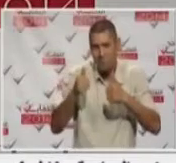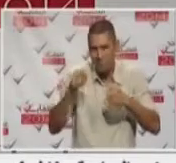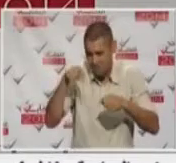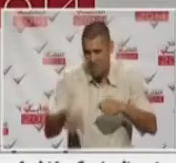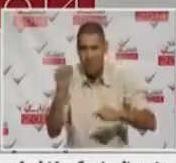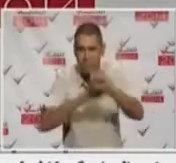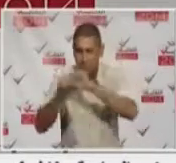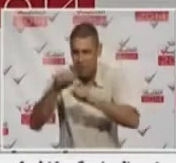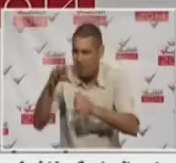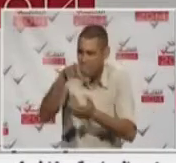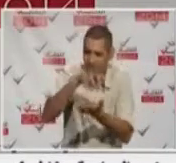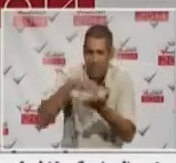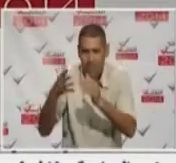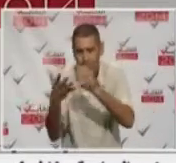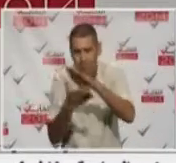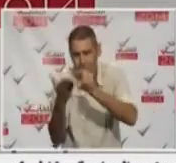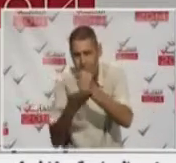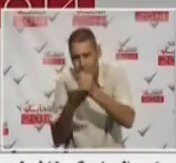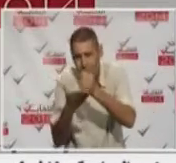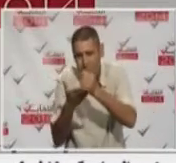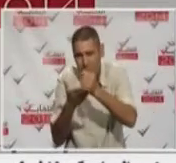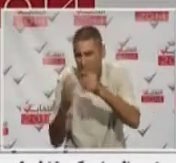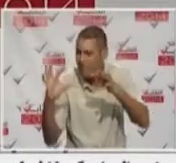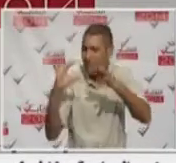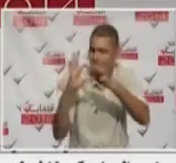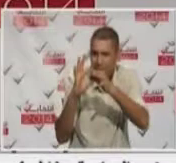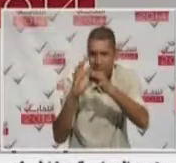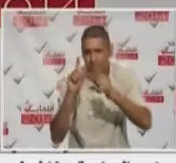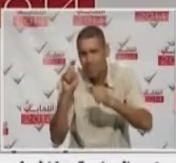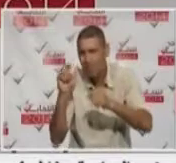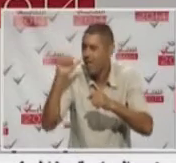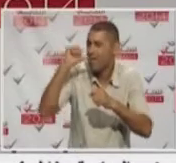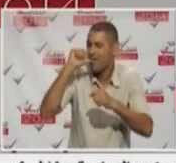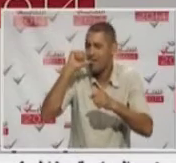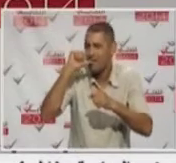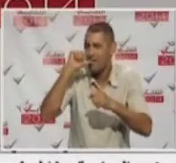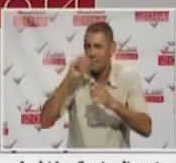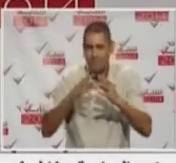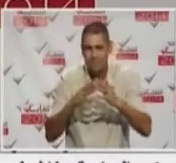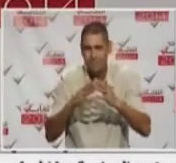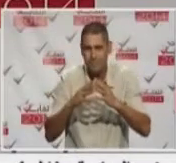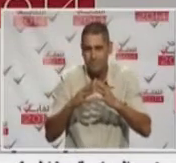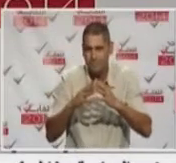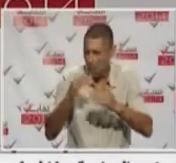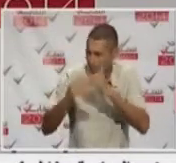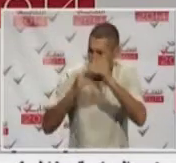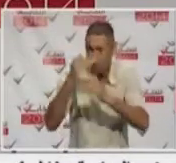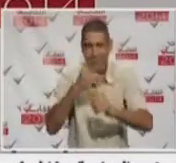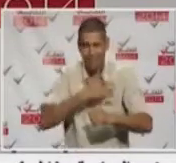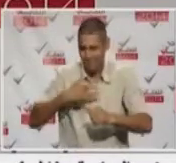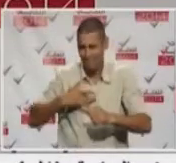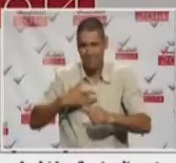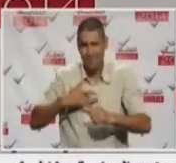الريفية وربطها بالماء الصالح للشراب والحد من الهندسة الريفية وتطوير المنظومة الصحة،